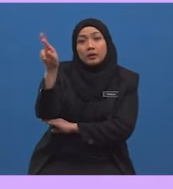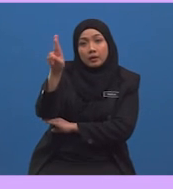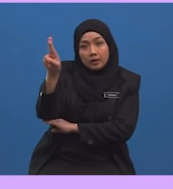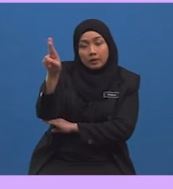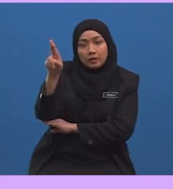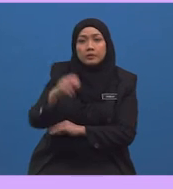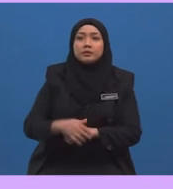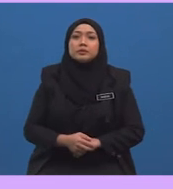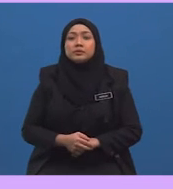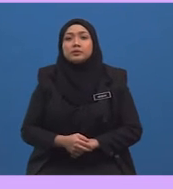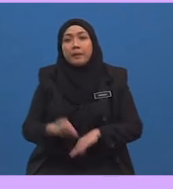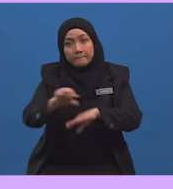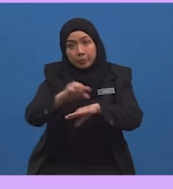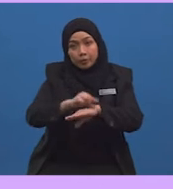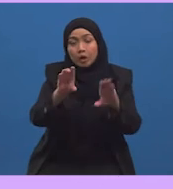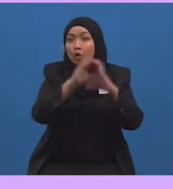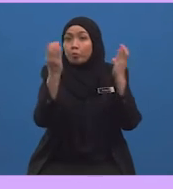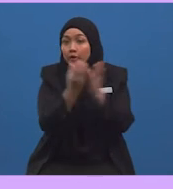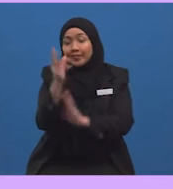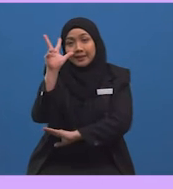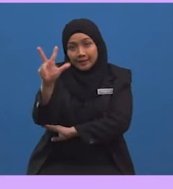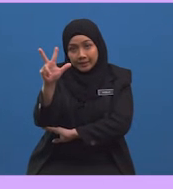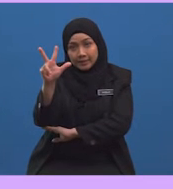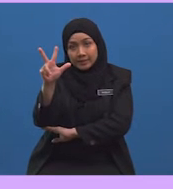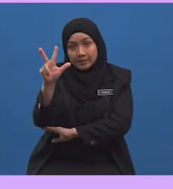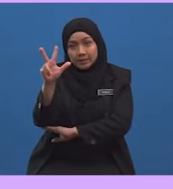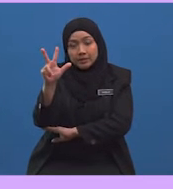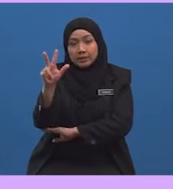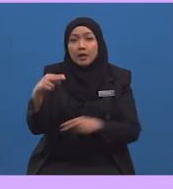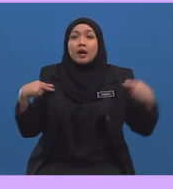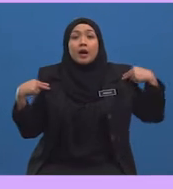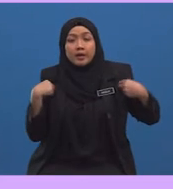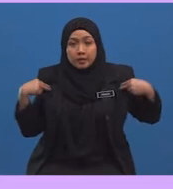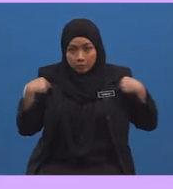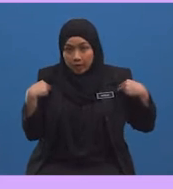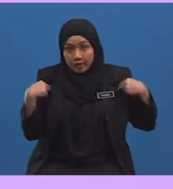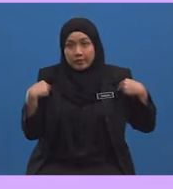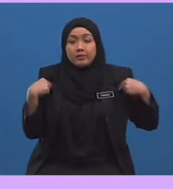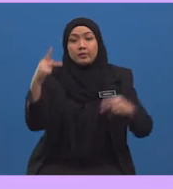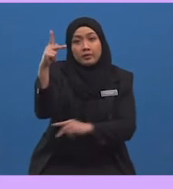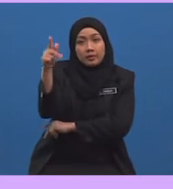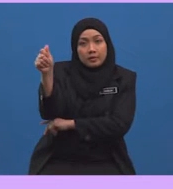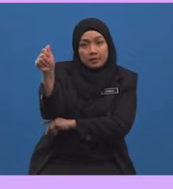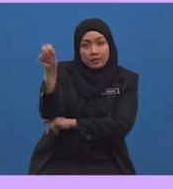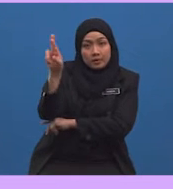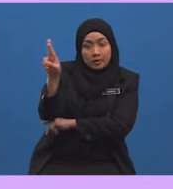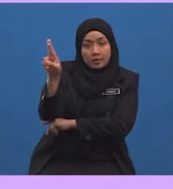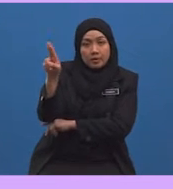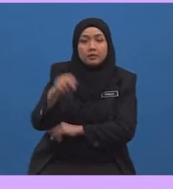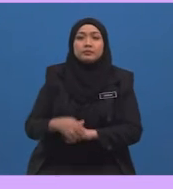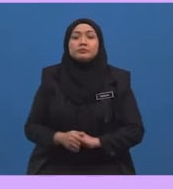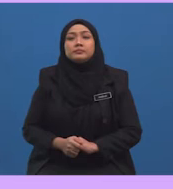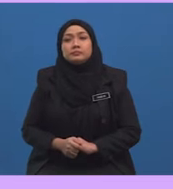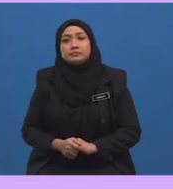Pengguna tertiar ialah haiwan karnivore yang makan pengguna sekunder. saiz pengguna